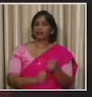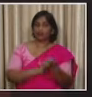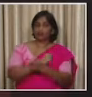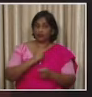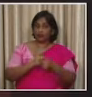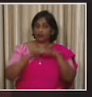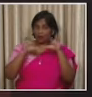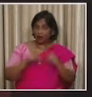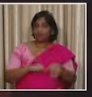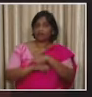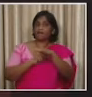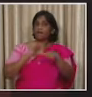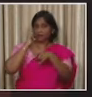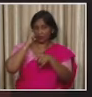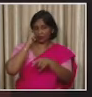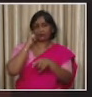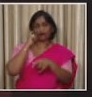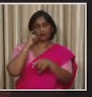ගොවියට අයිති ගොවි බිම